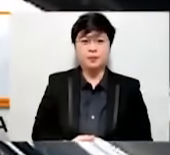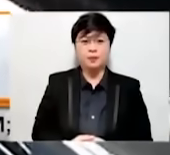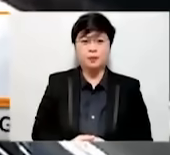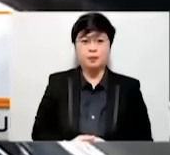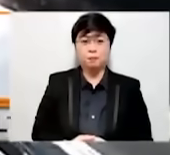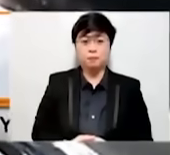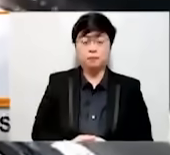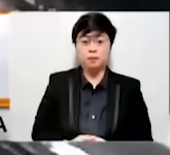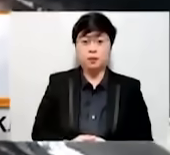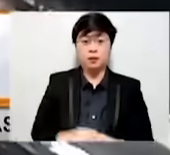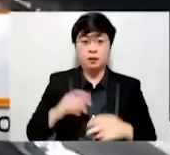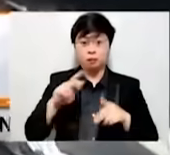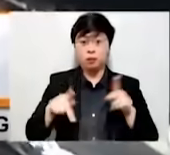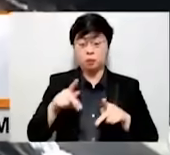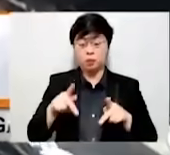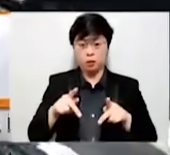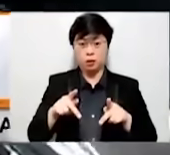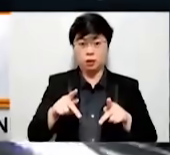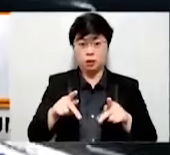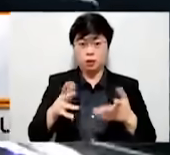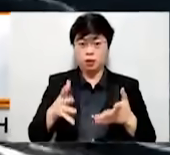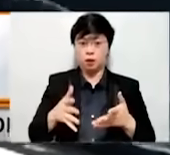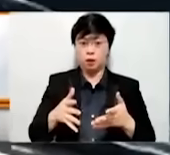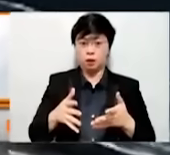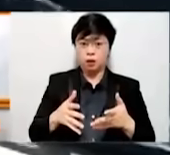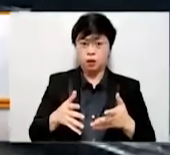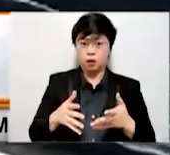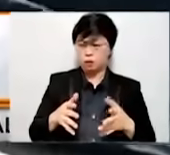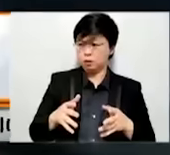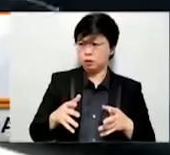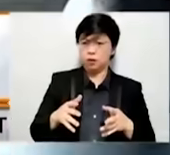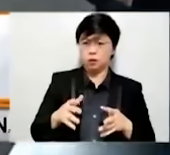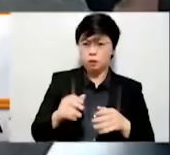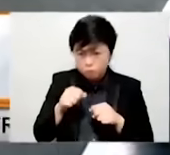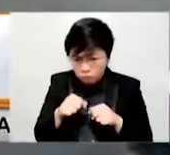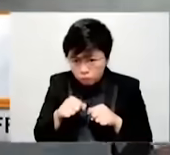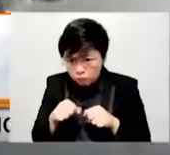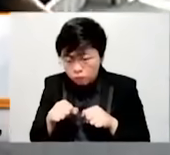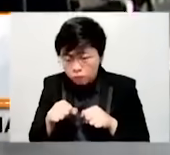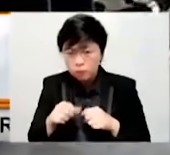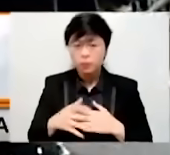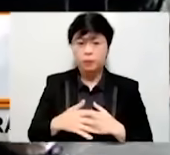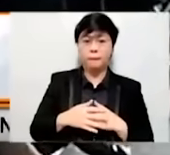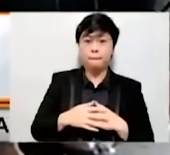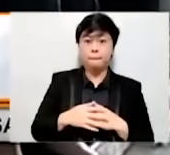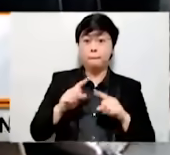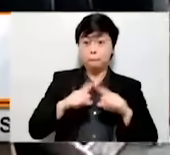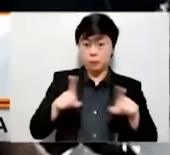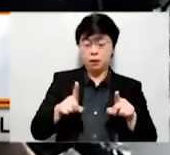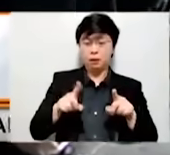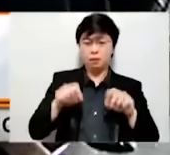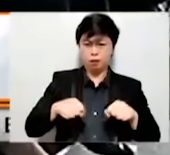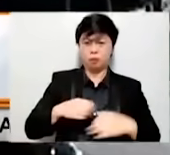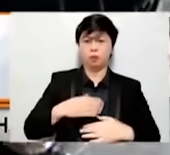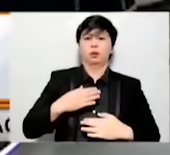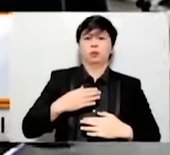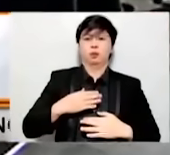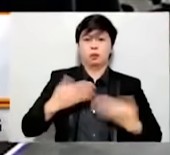nasanay sa lumang jeep na payuko kung pumasok. Pero di na kailangan yan dahil makakatayo ka na sa loob ng modern jeep na